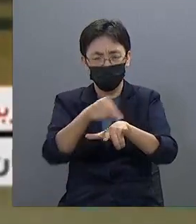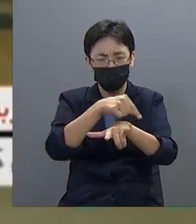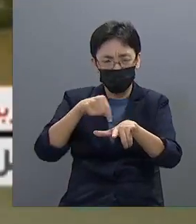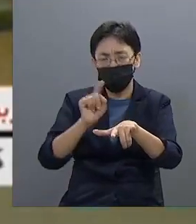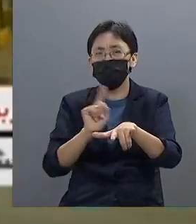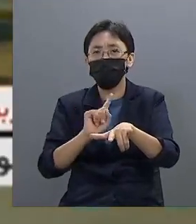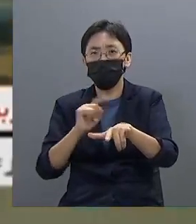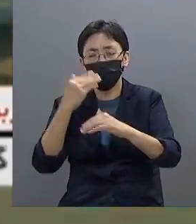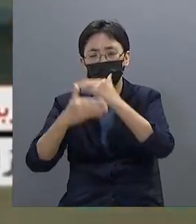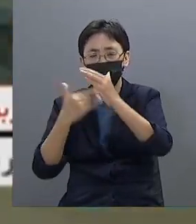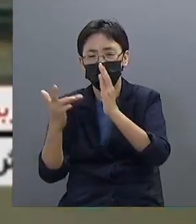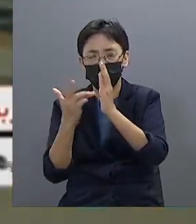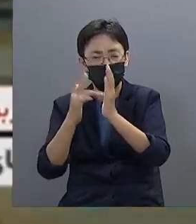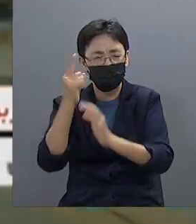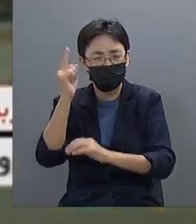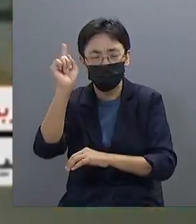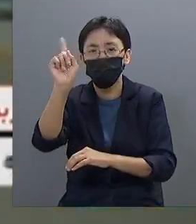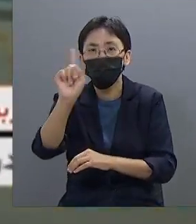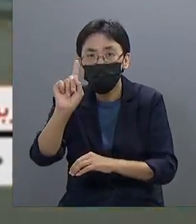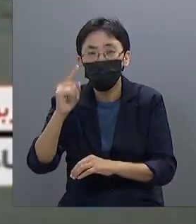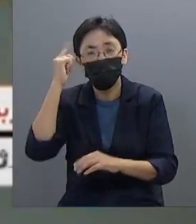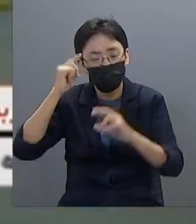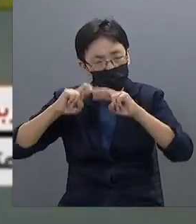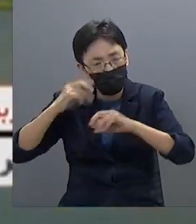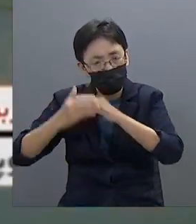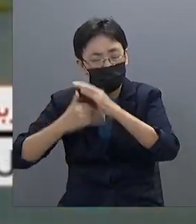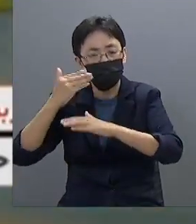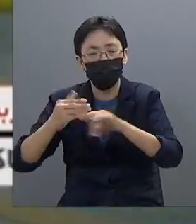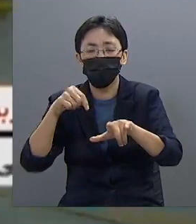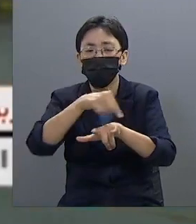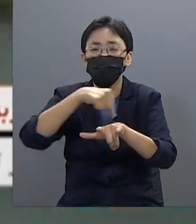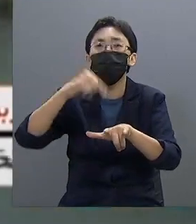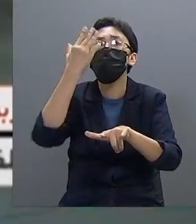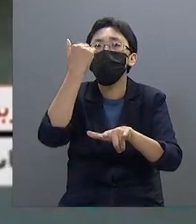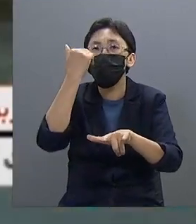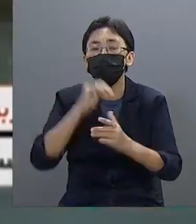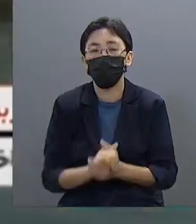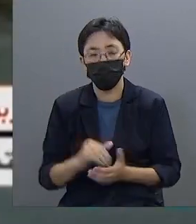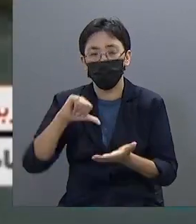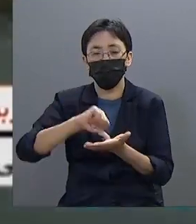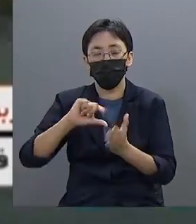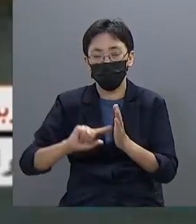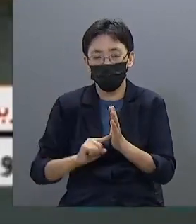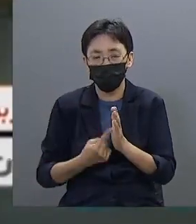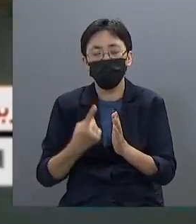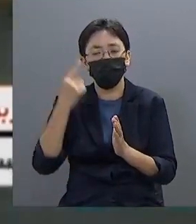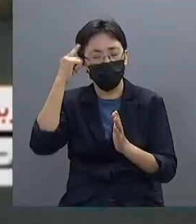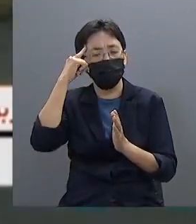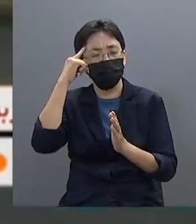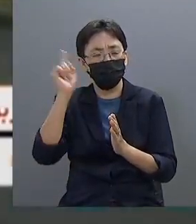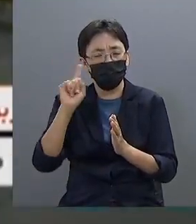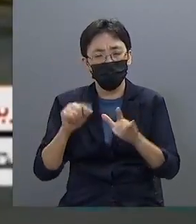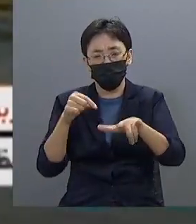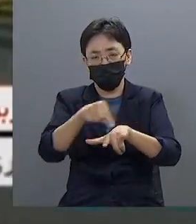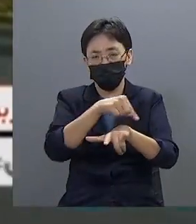ำไมถึงต้องหันมาพัฒนาขีดความสามารถด้านนี้นะคะอิหร่านเขาเริ่มเล็งเห็นความสำคัญของโดรนในช่วงทำสงครามกับ